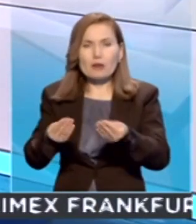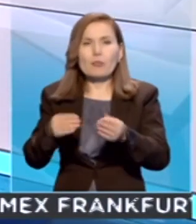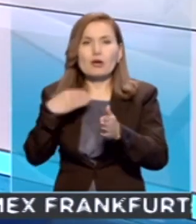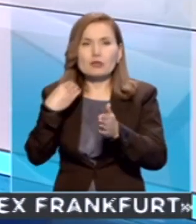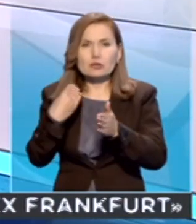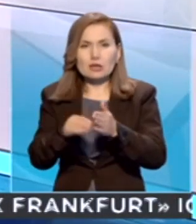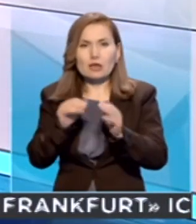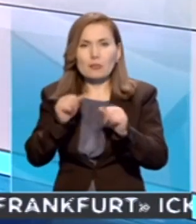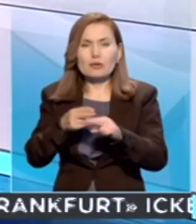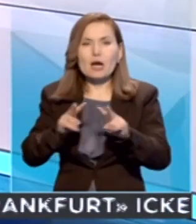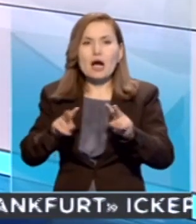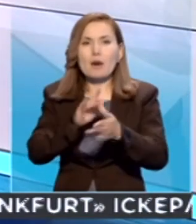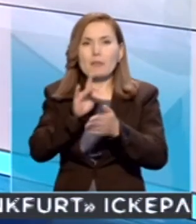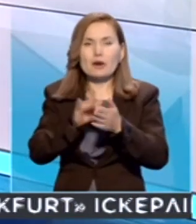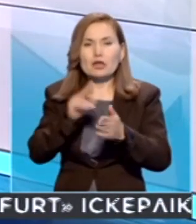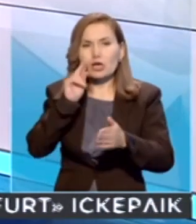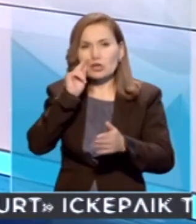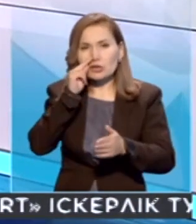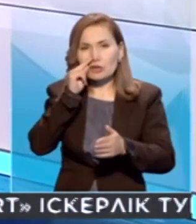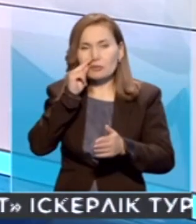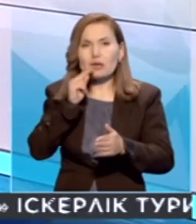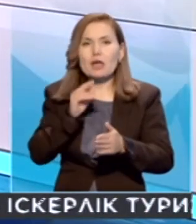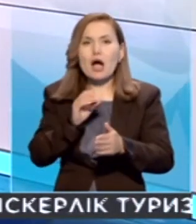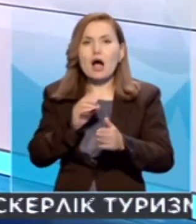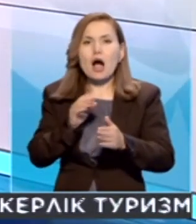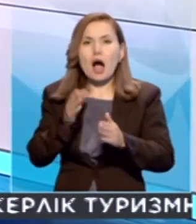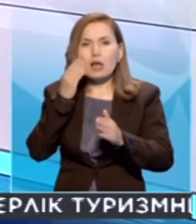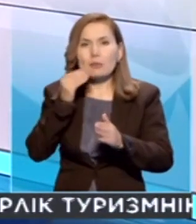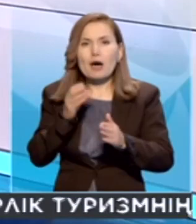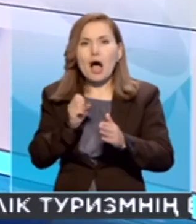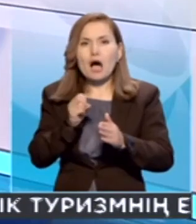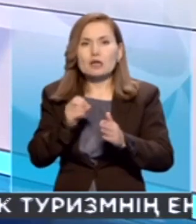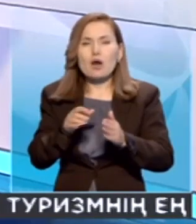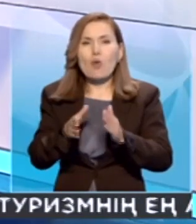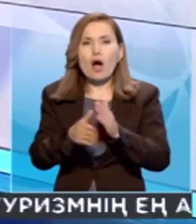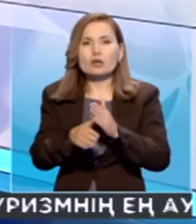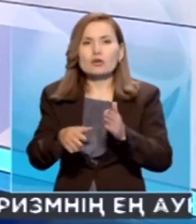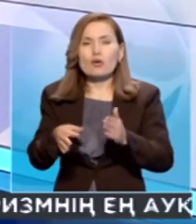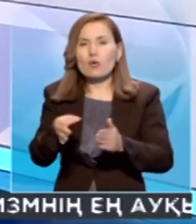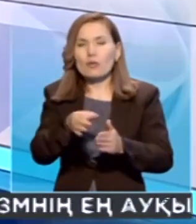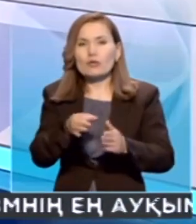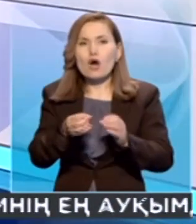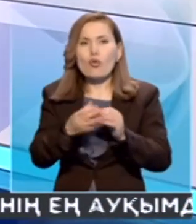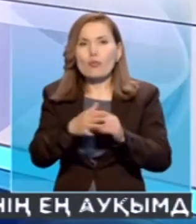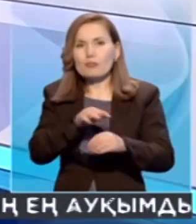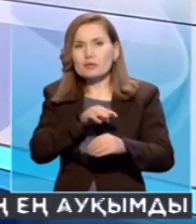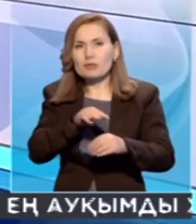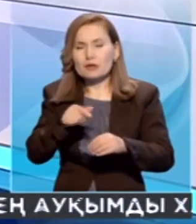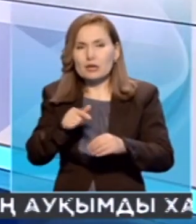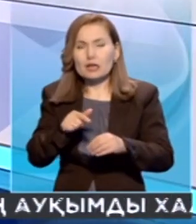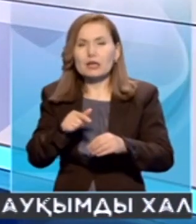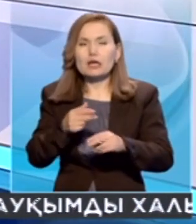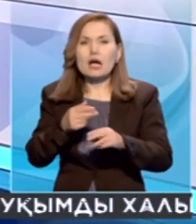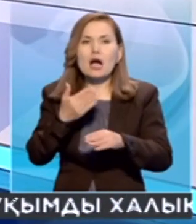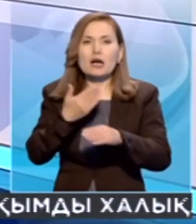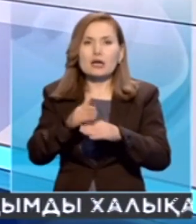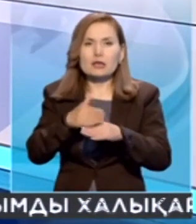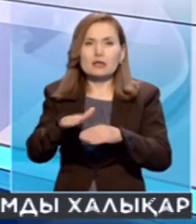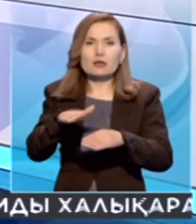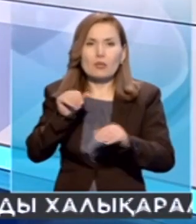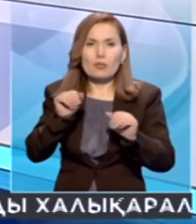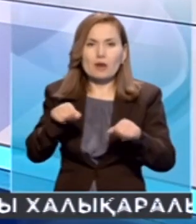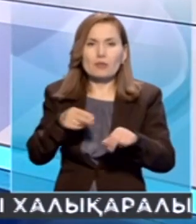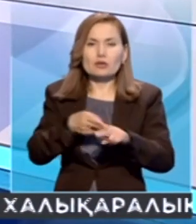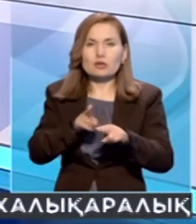болады. Нұрсұлтан, Алматы, Шымкент, Ақтау және Атырау тұрғындары 15 миллион теңгеге дейін қарыз ала алады. Қалған өңірде азаматтар үшін